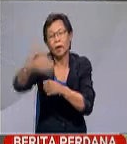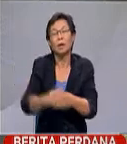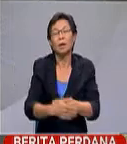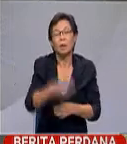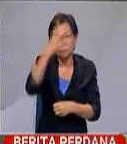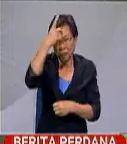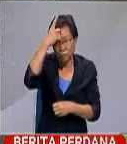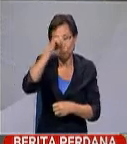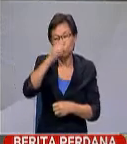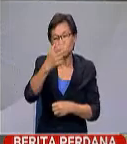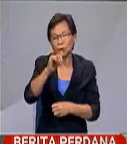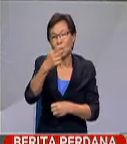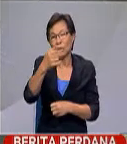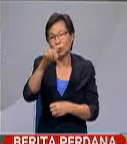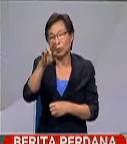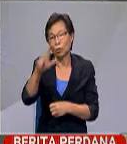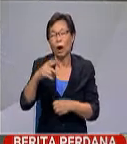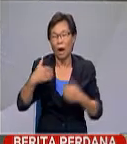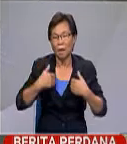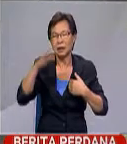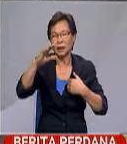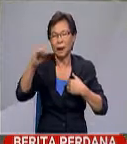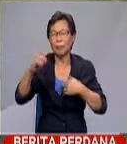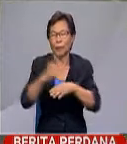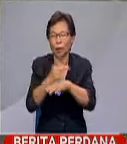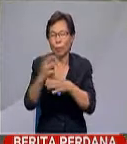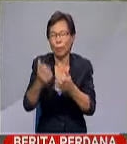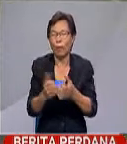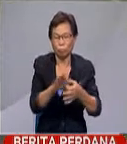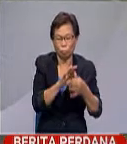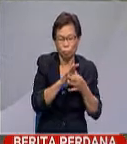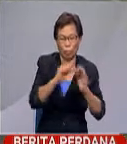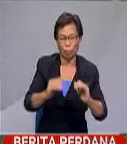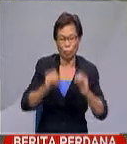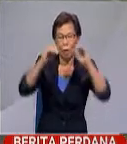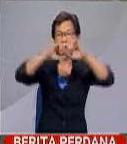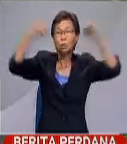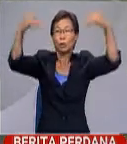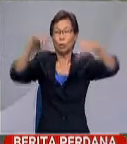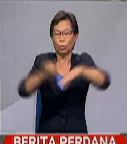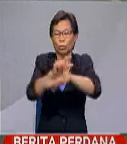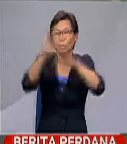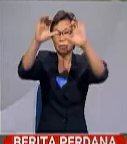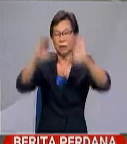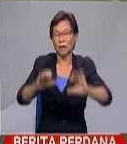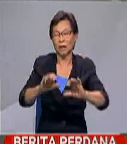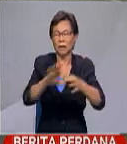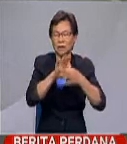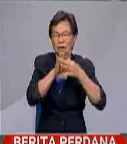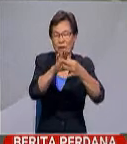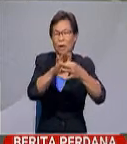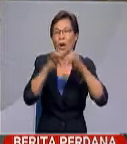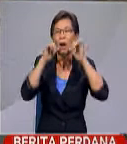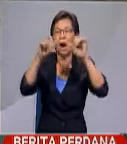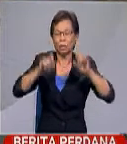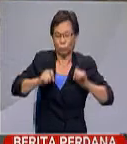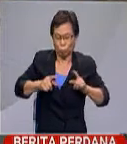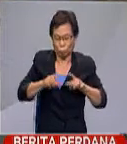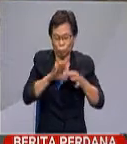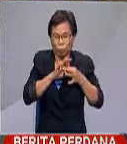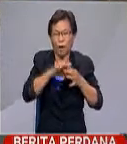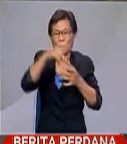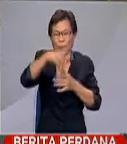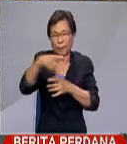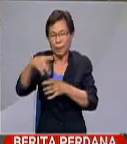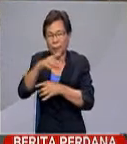Malahan, Dato' Syarul berkata sudah ada syarikat korporat berminat untuk bekerjasama menaik taraf stadium tersebut menggunakan kaedah seperti kerjasama awam swasta,